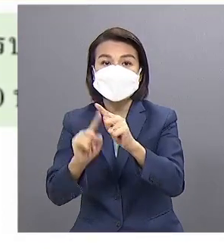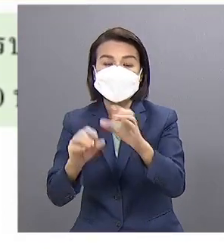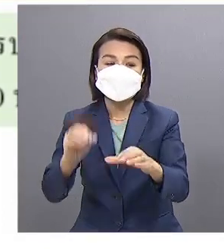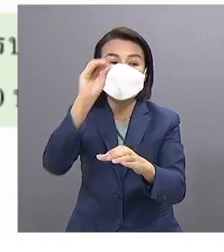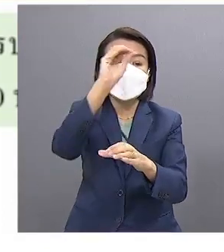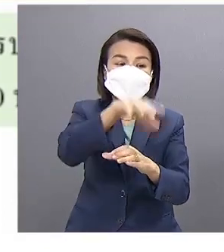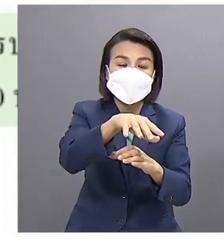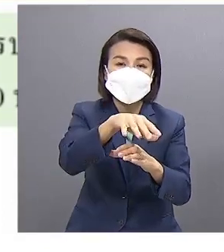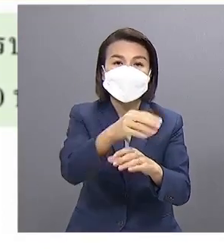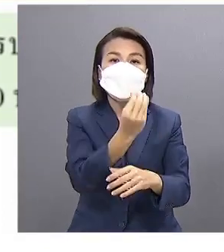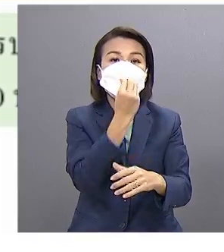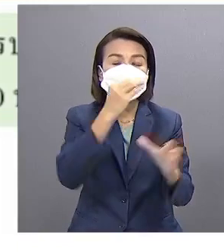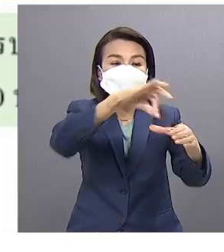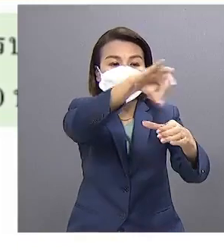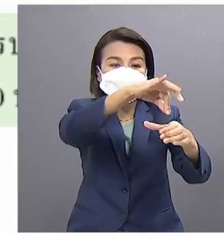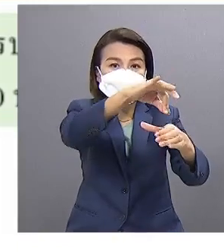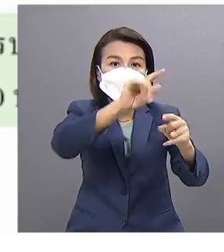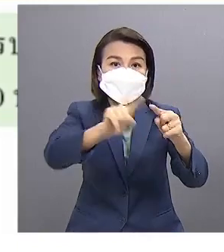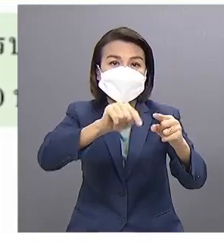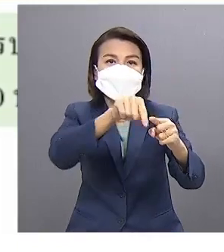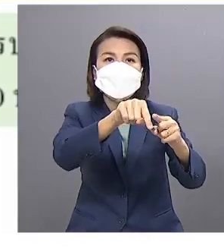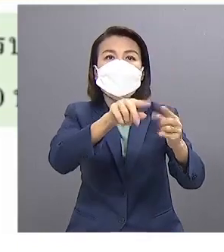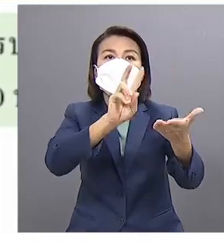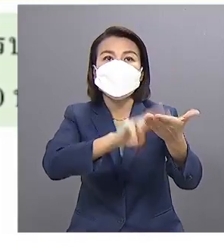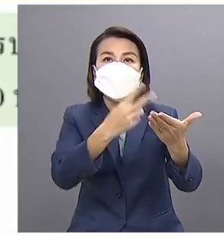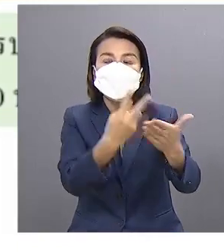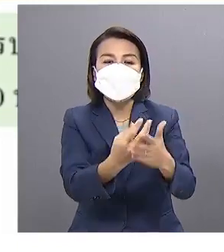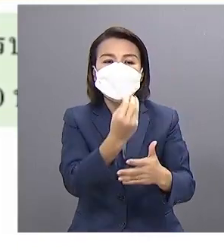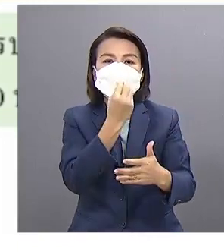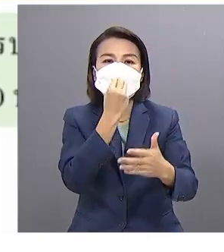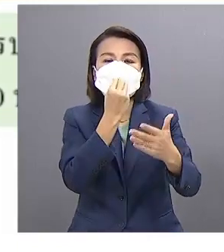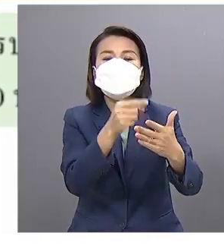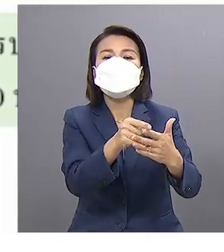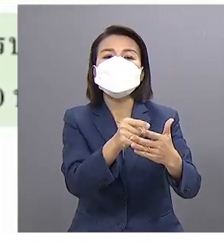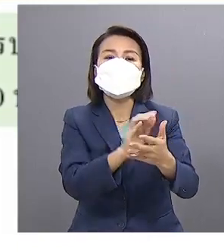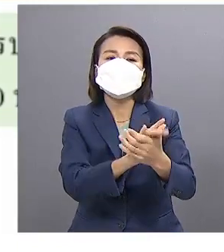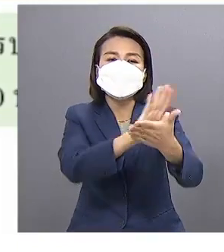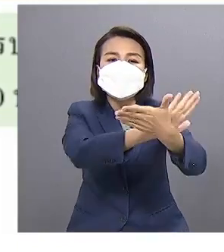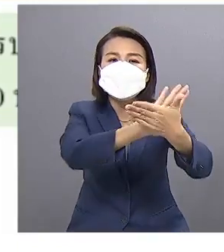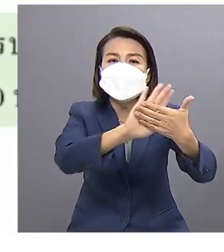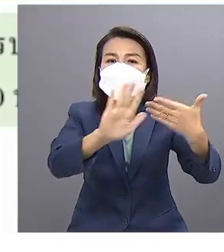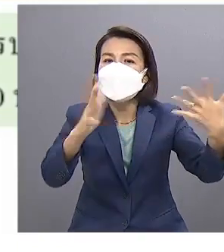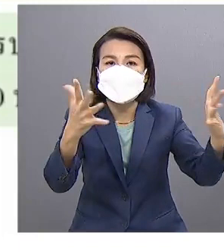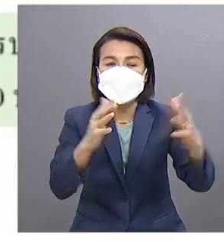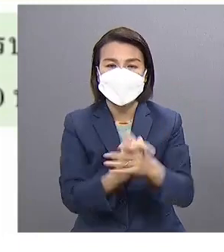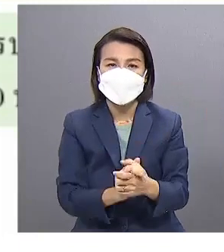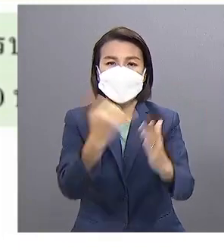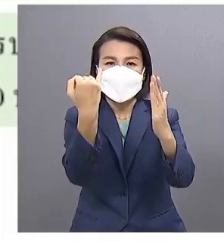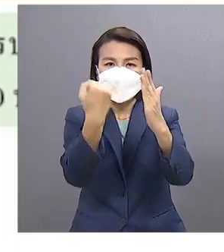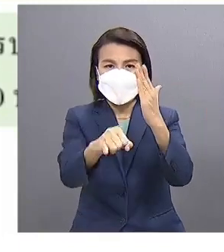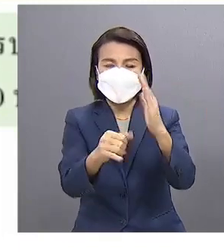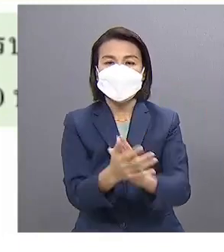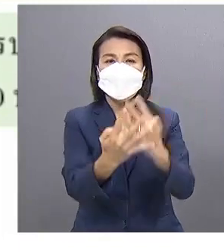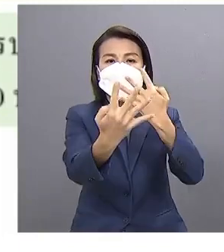จะเข้าข่ายของอาหารไม่บริสุทธิ์นะคะก็คือจะมีความผิดในทางโทษนะคะก็คือจำคุกไม่เกิน2